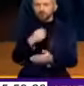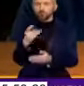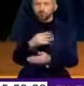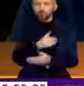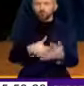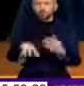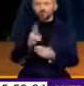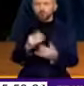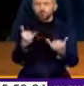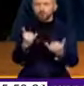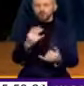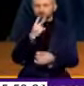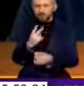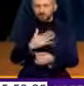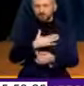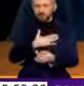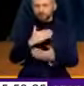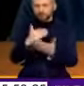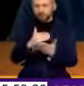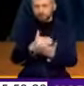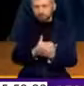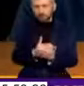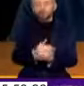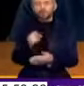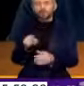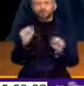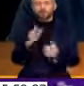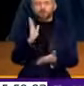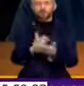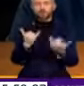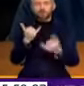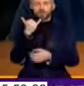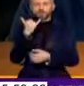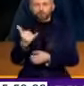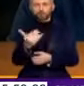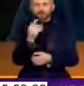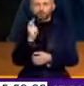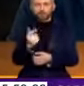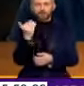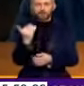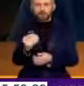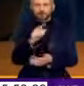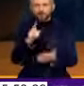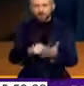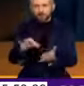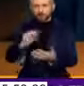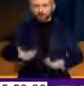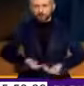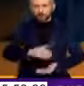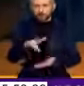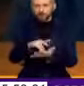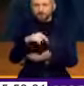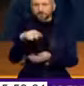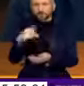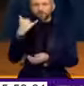хочу всім, хто зараз дивиться наш прямий ефір, нагадати, що ви можете прямо зараз зателефонувати і поставити ваше власне питання з приводу життя у місті за